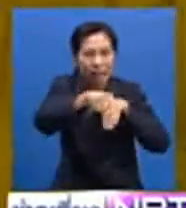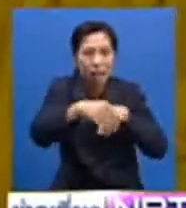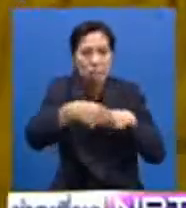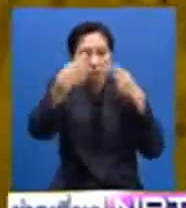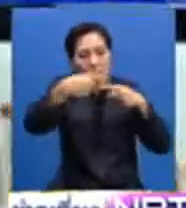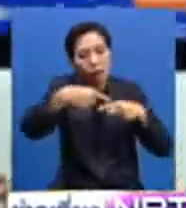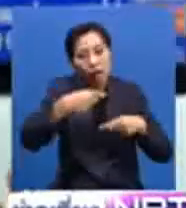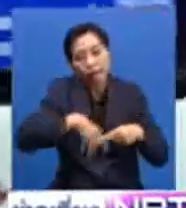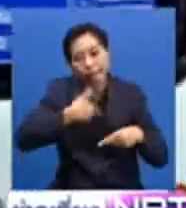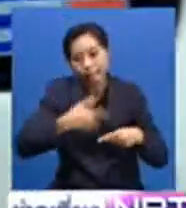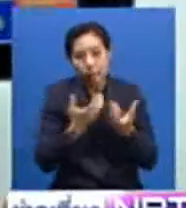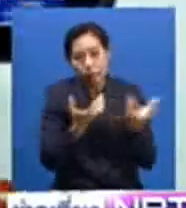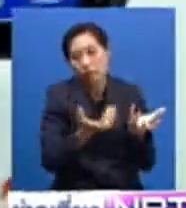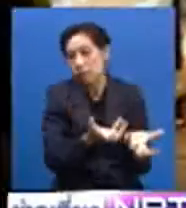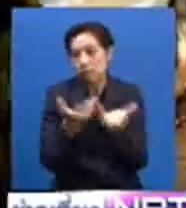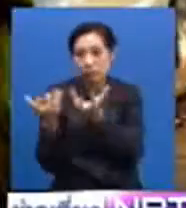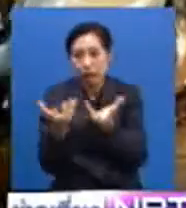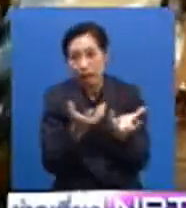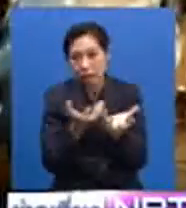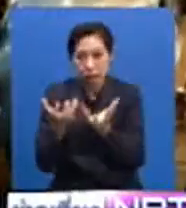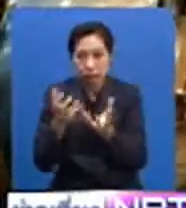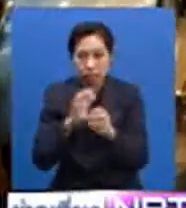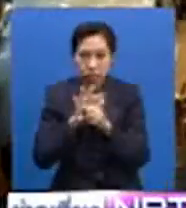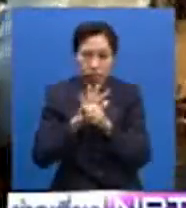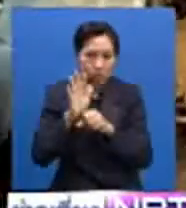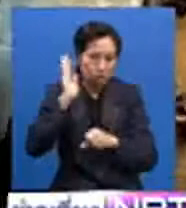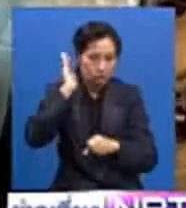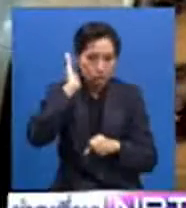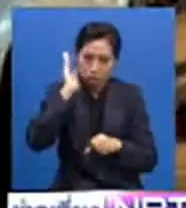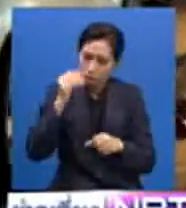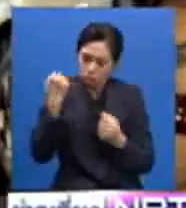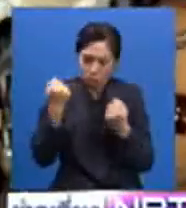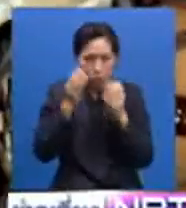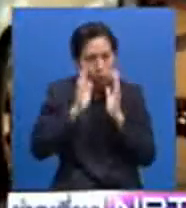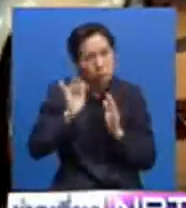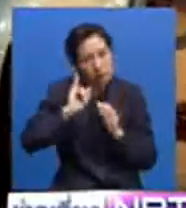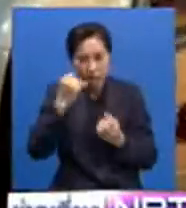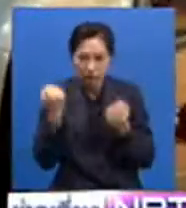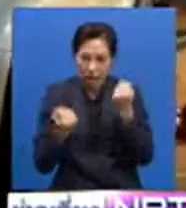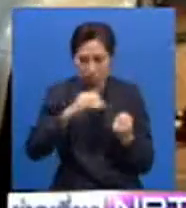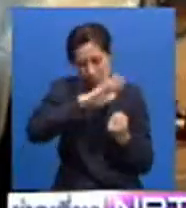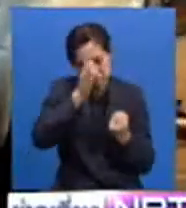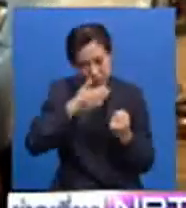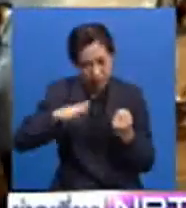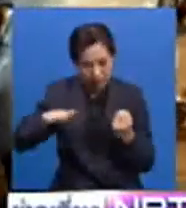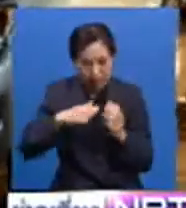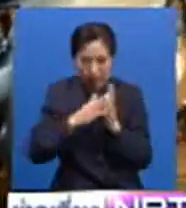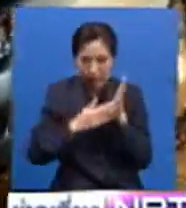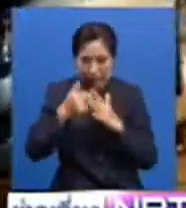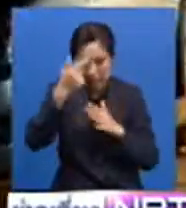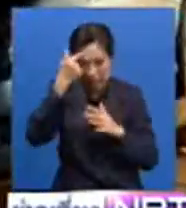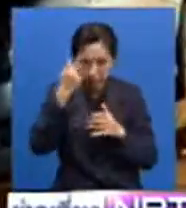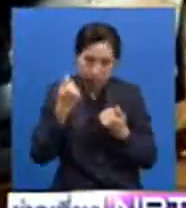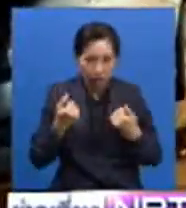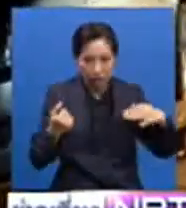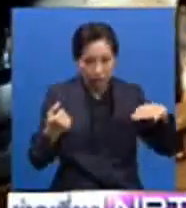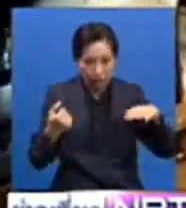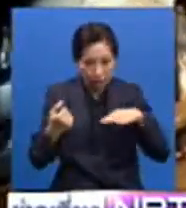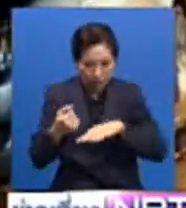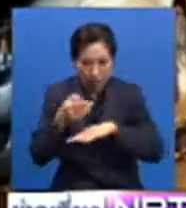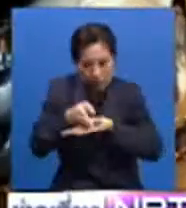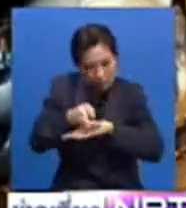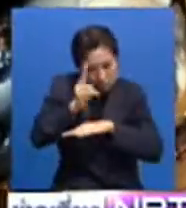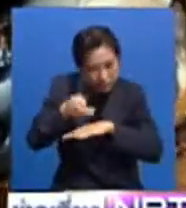เที่ยวสุดท้ายมีคนร้ายประมาณ2-3คนใช้รถยนต์กระบะสีดำไม่ทราบทะเบียนเรียนใช้อาวุธปืนยิงหลายนัด